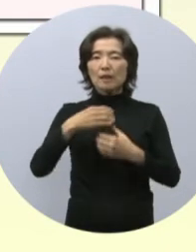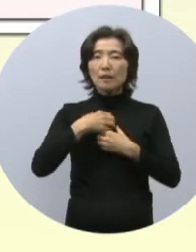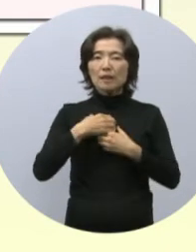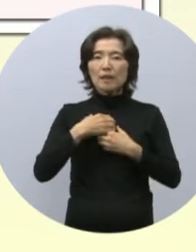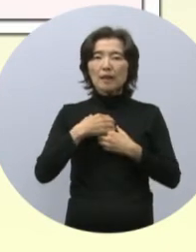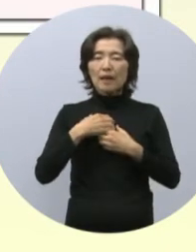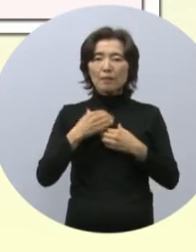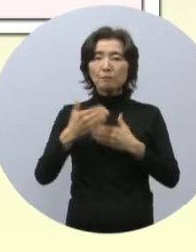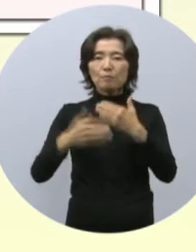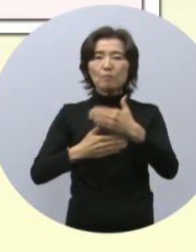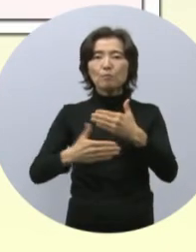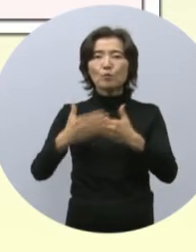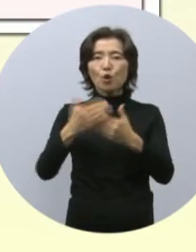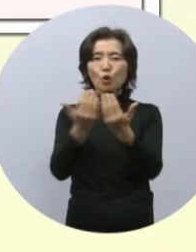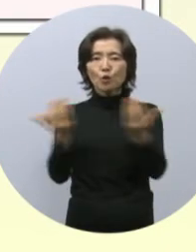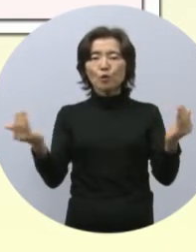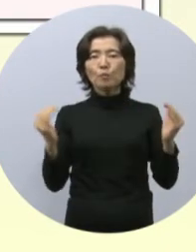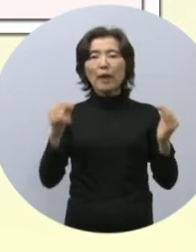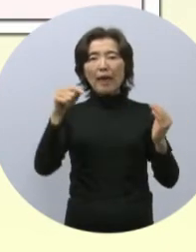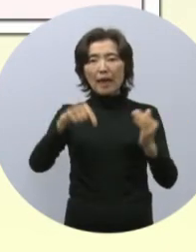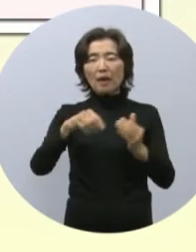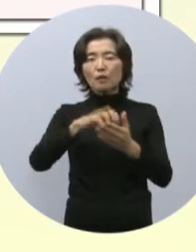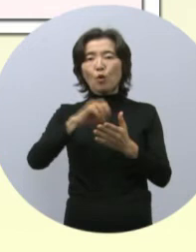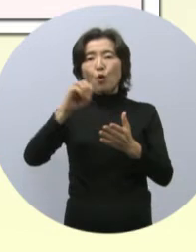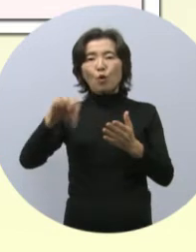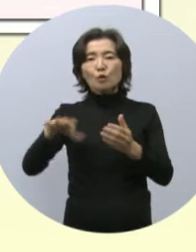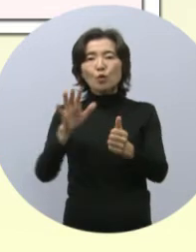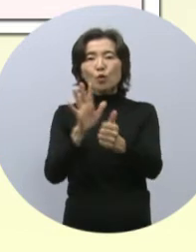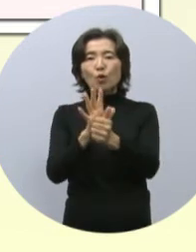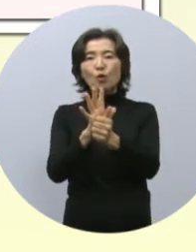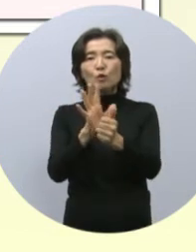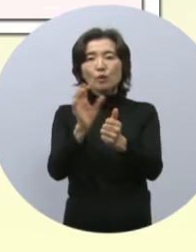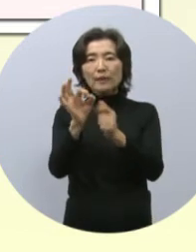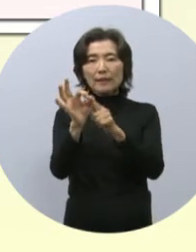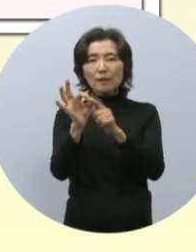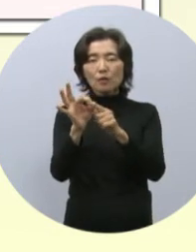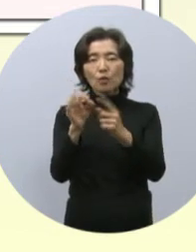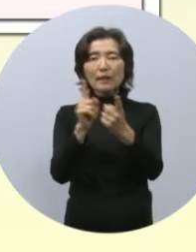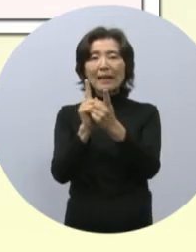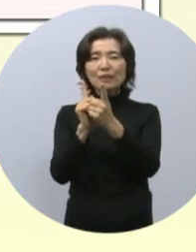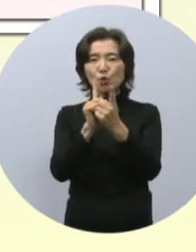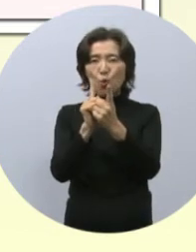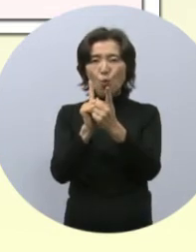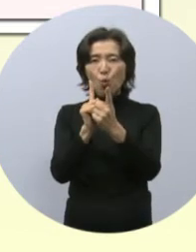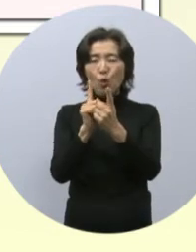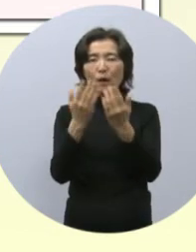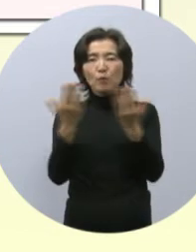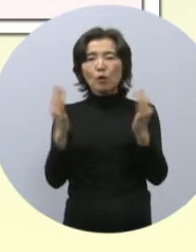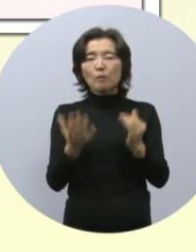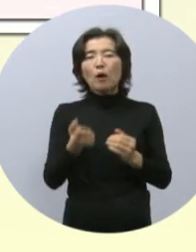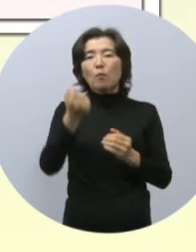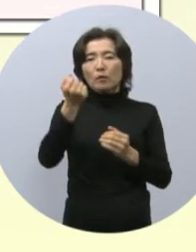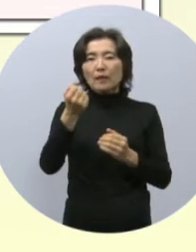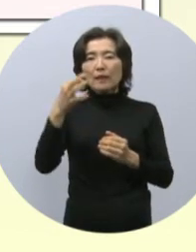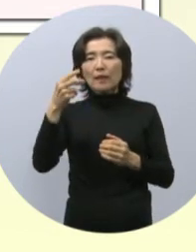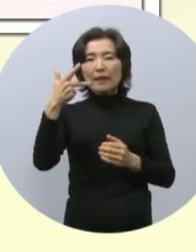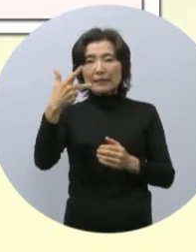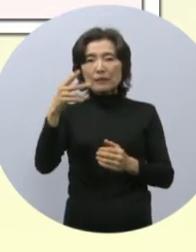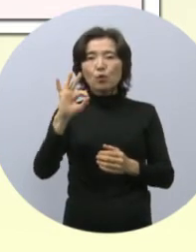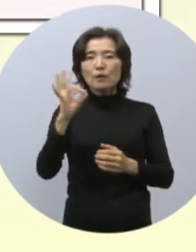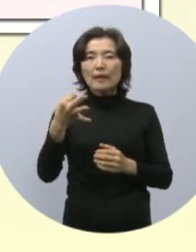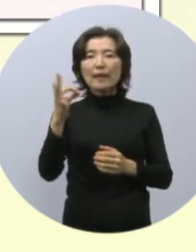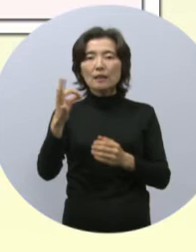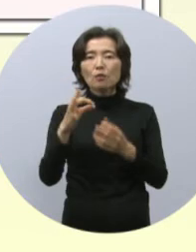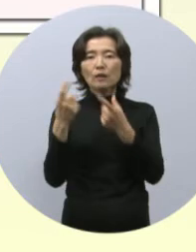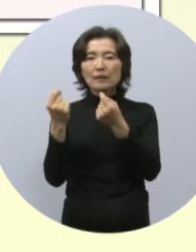などの撤去費補助金の対象は、ブロック塀などを所有し市税を滞納していない方、補